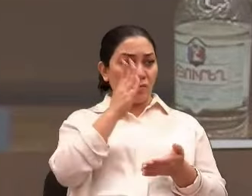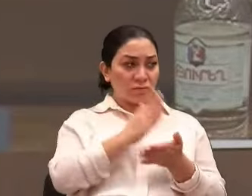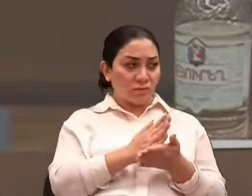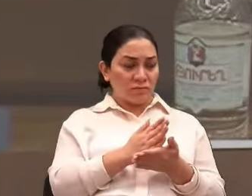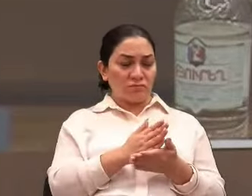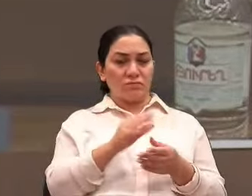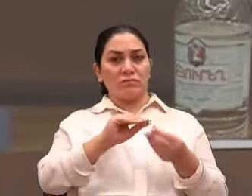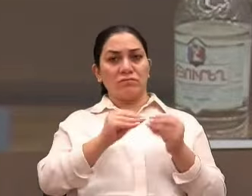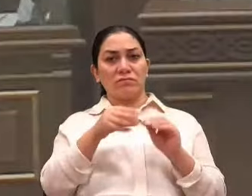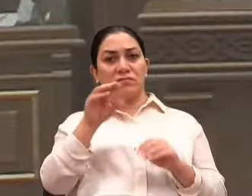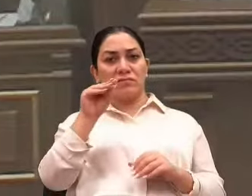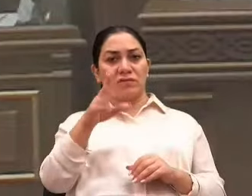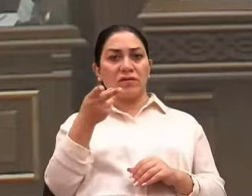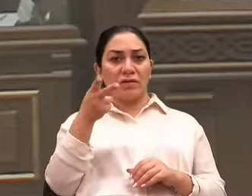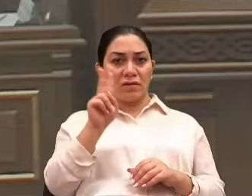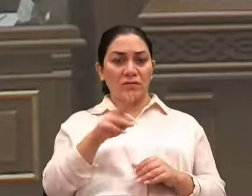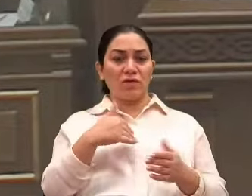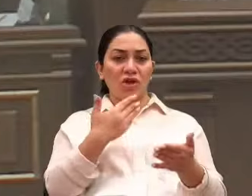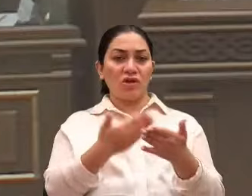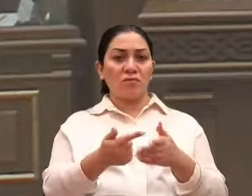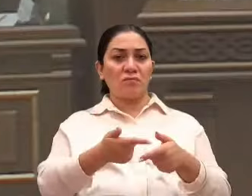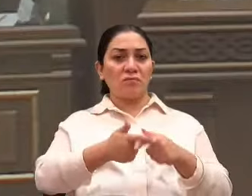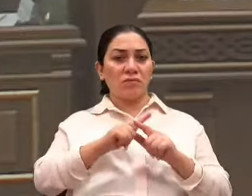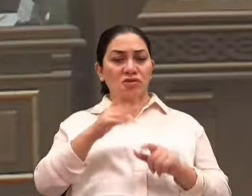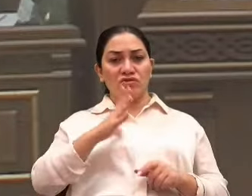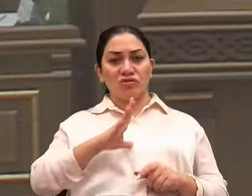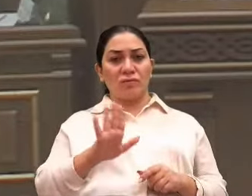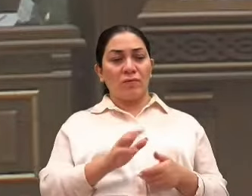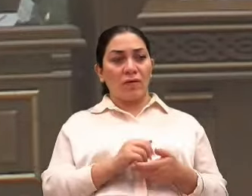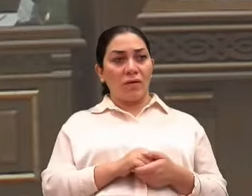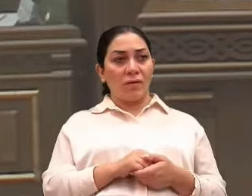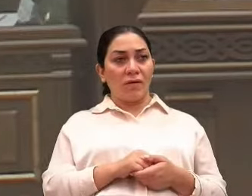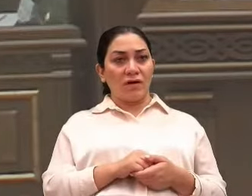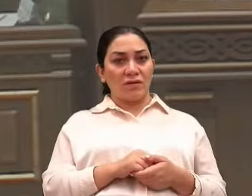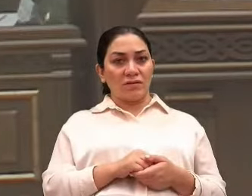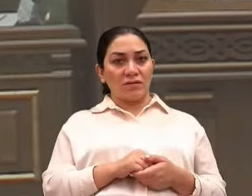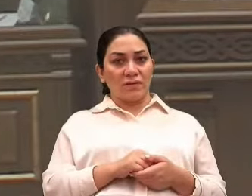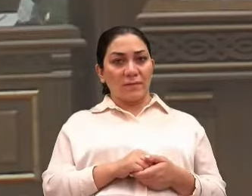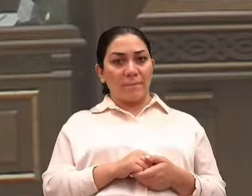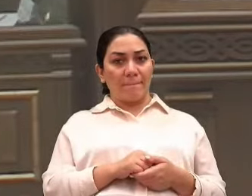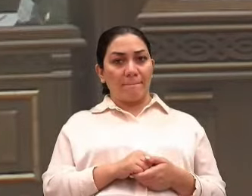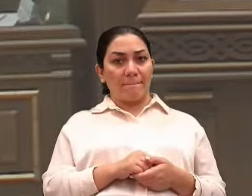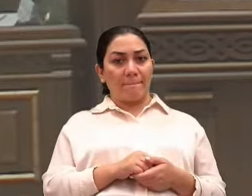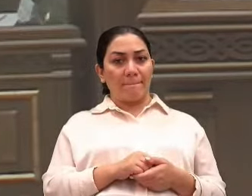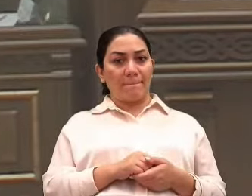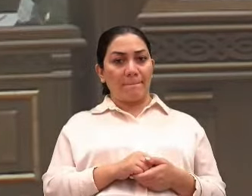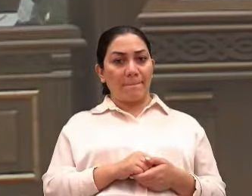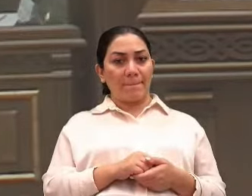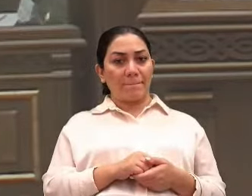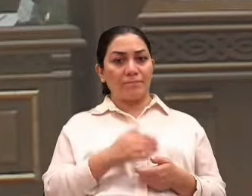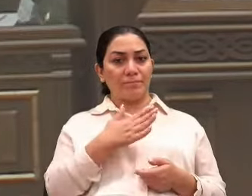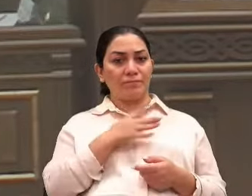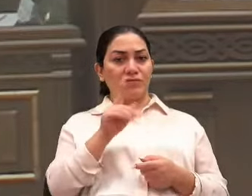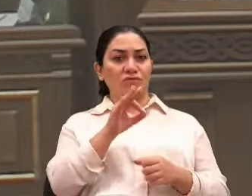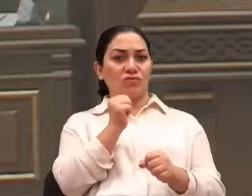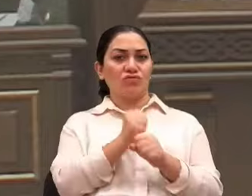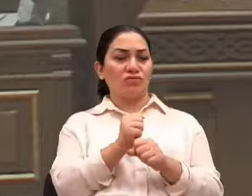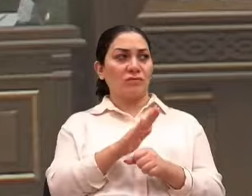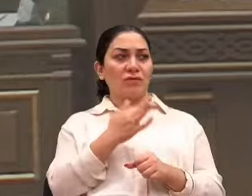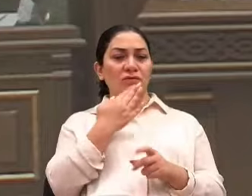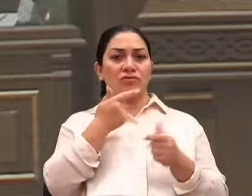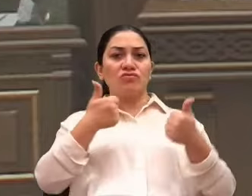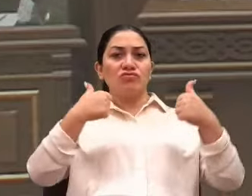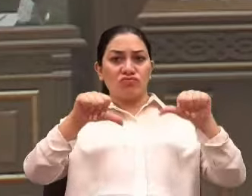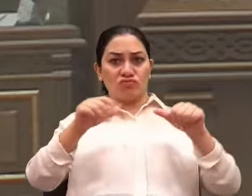առաջարկություն, պարոն նախարար, պատասխան չեմ ակնկալում, կարող եմ շնորհակալություն։ Պարոն նախարարին հարցի պատասխանը, բայց մենք ինչի չենք անում։ Չէ,